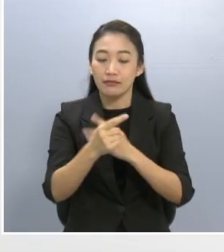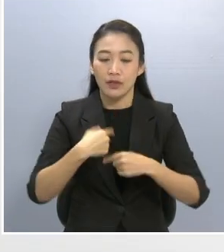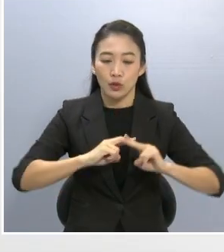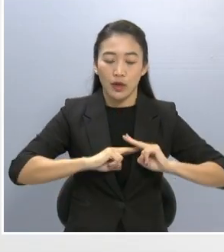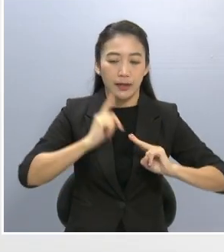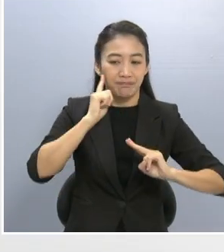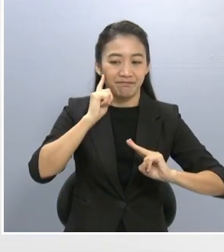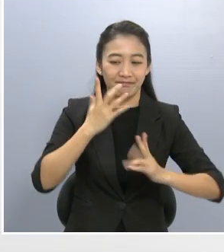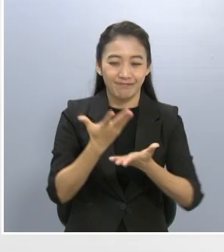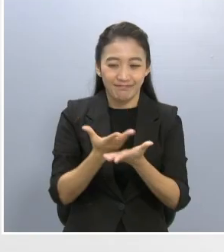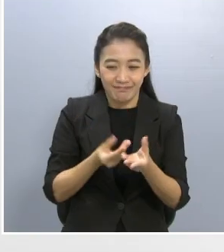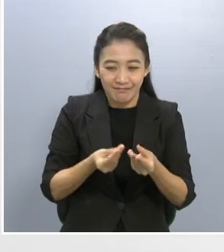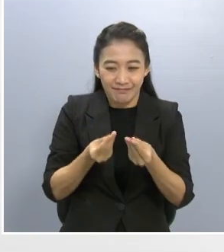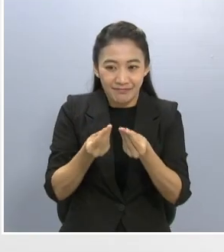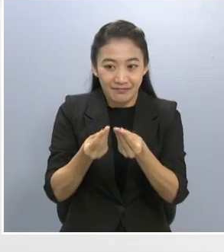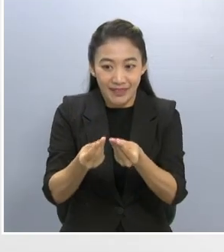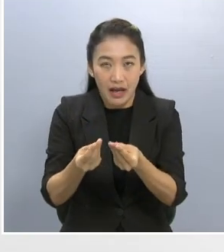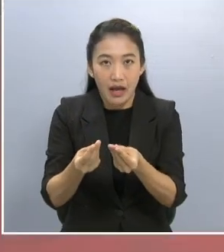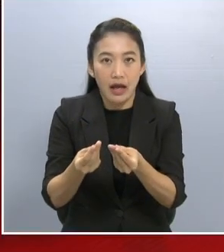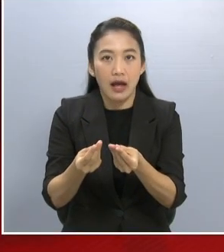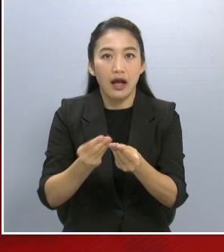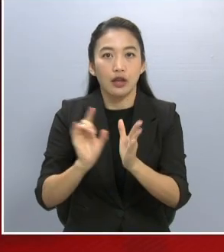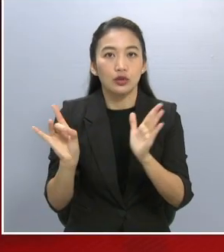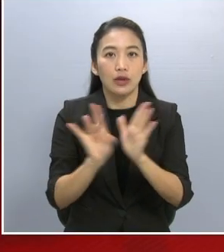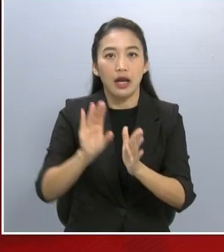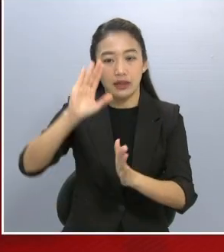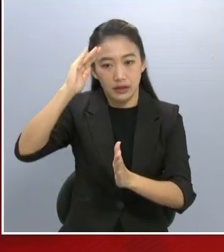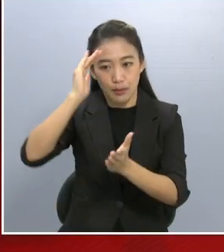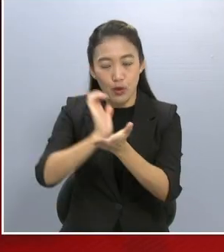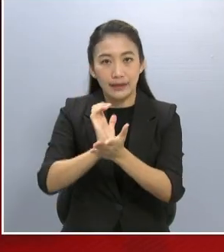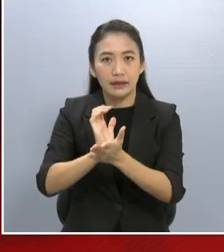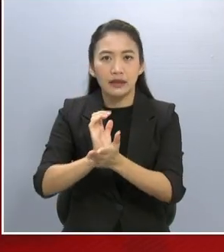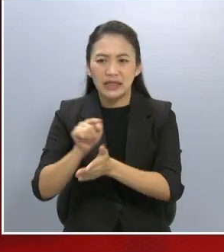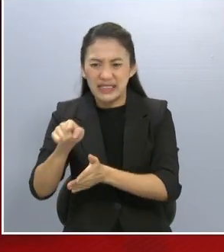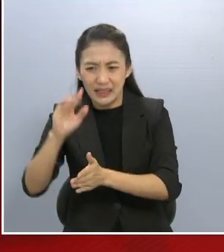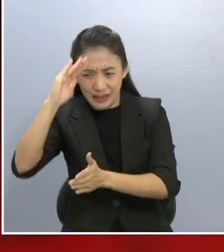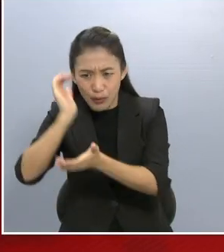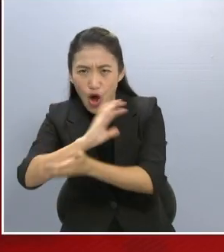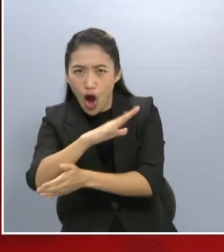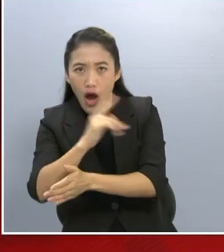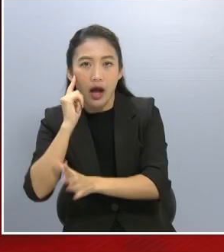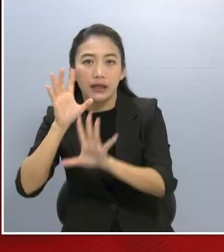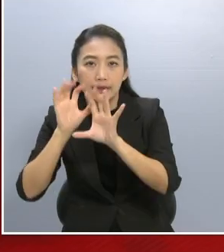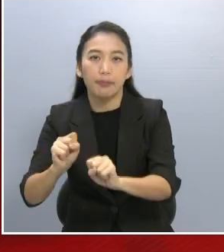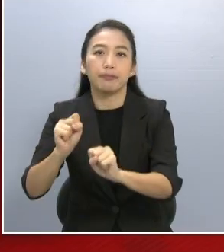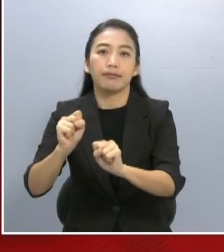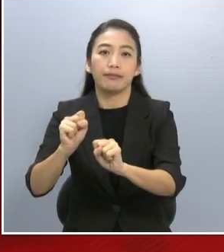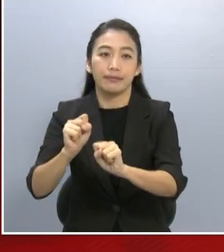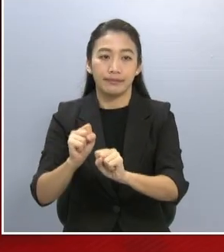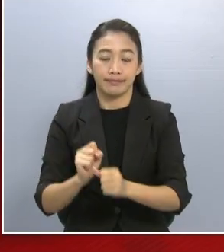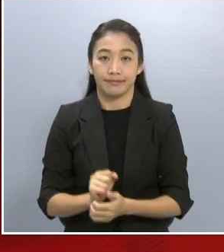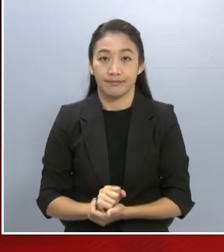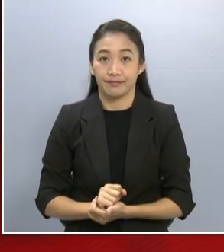จับตำรวจครับท่านผู้ชมครับเหตุการณ์นี้เป็นที่น่าตลกตกใจตรงที่ว่าอย่างที่บอก